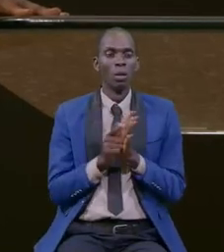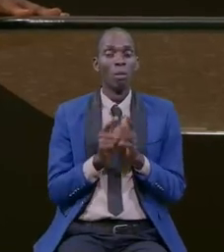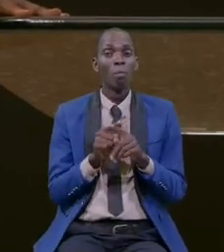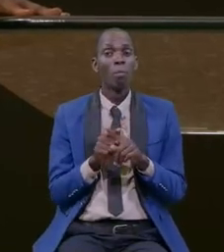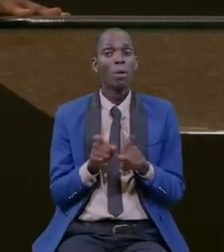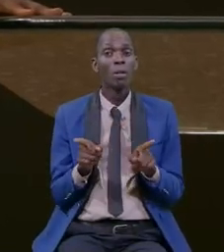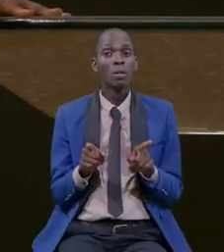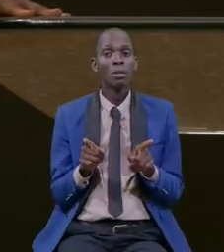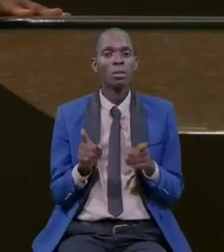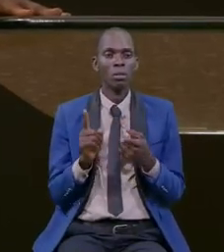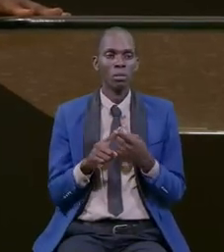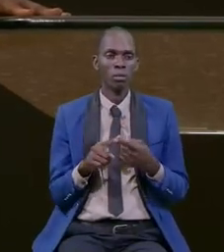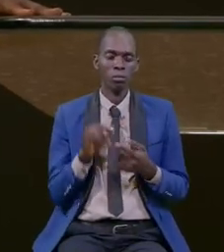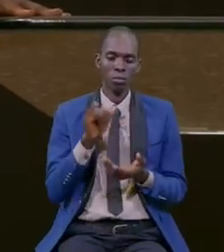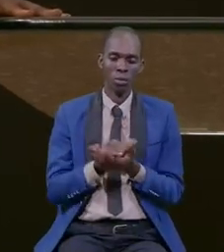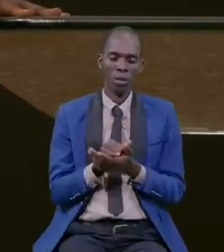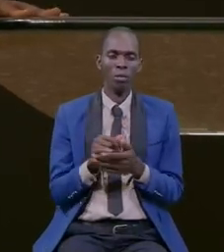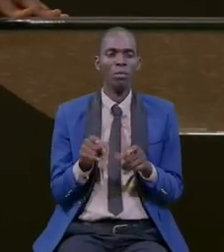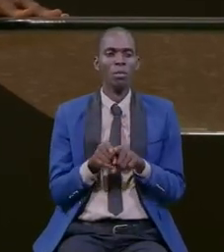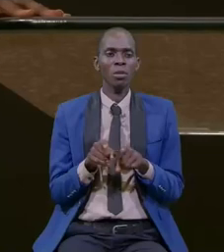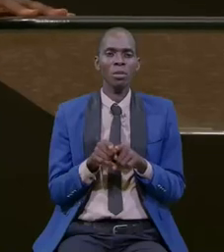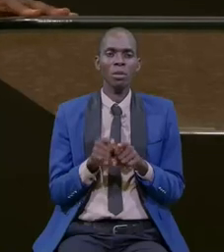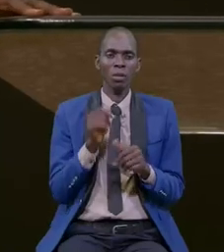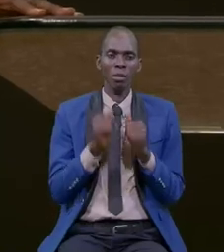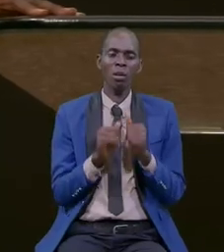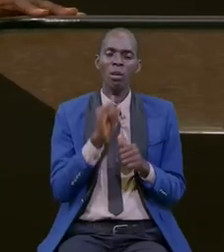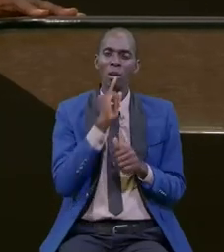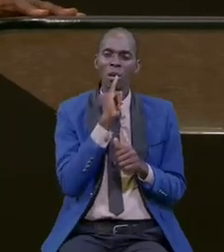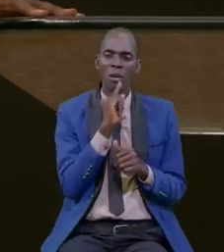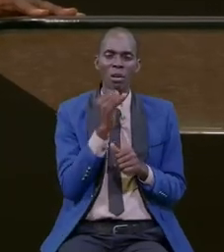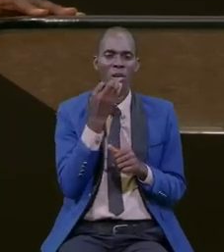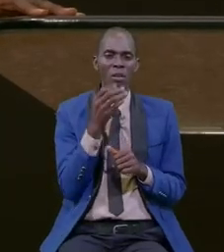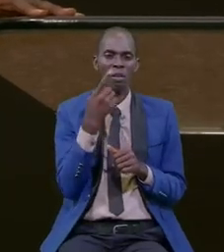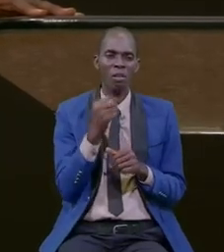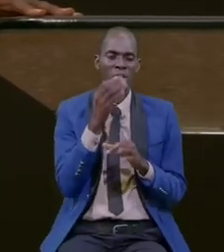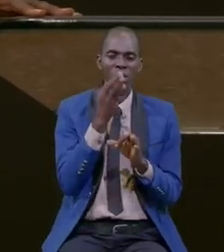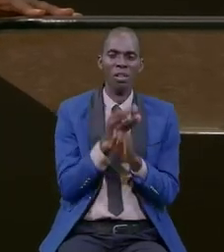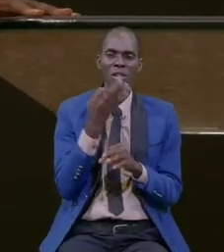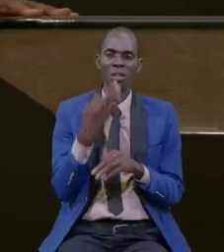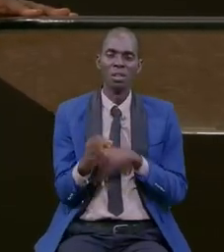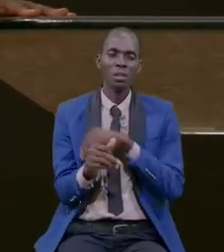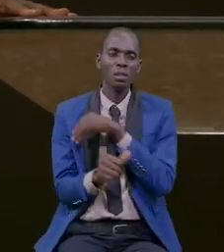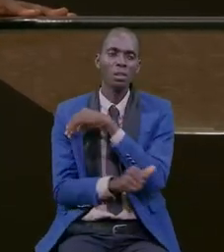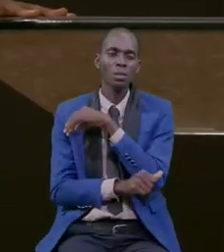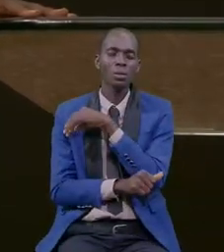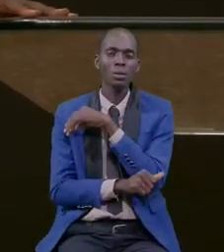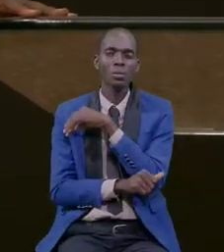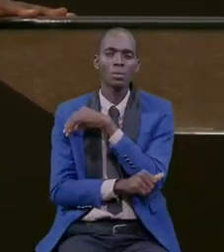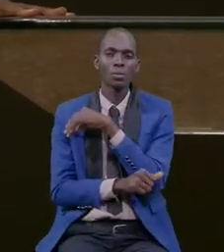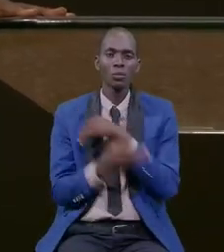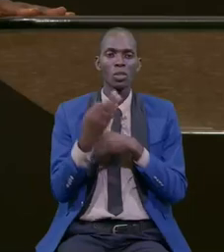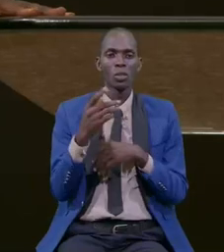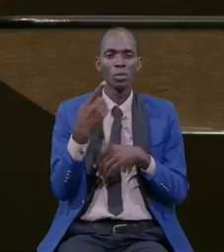mais aussi à celle qui a la foi d'Abraham la